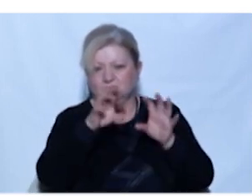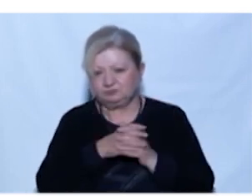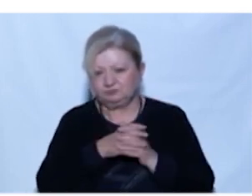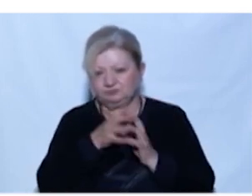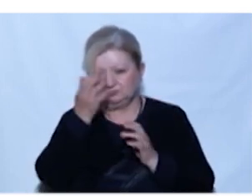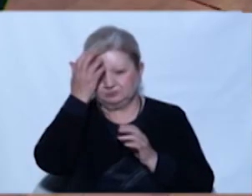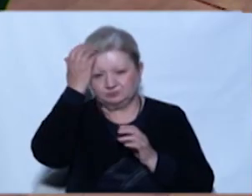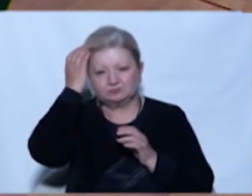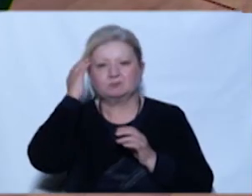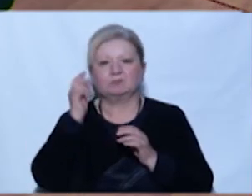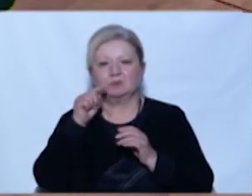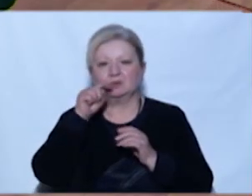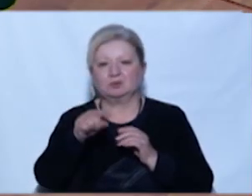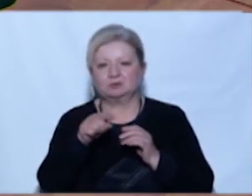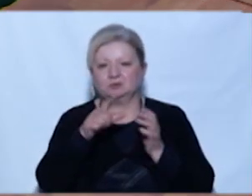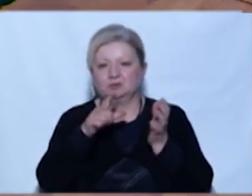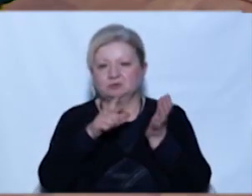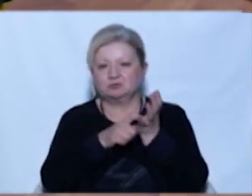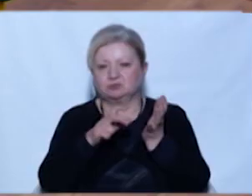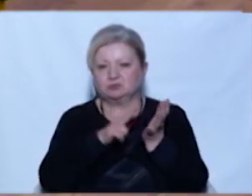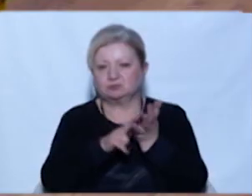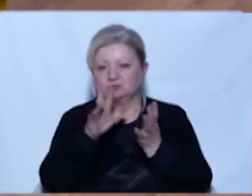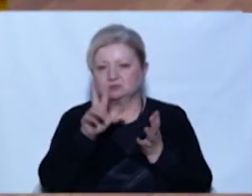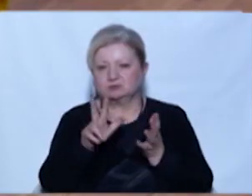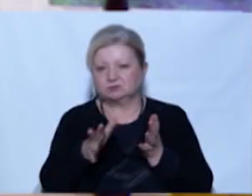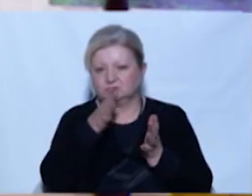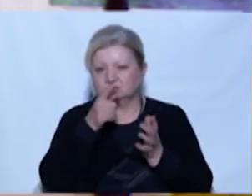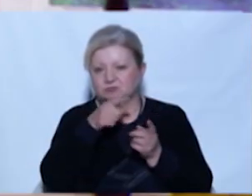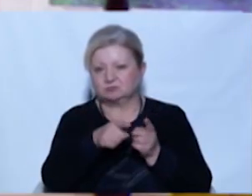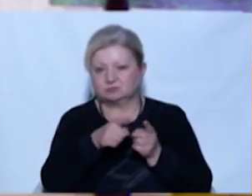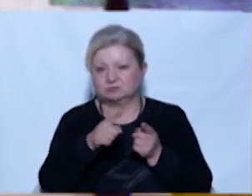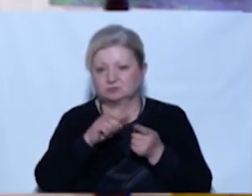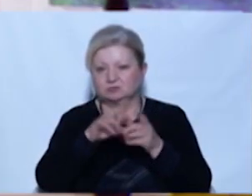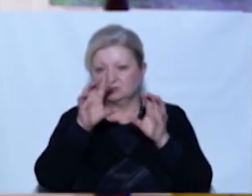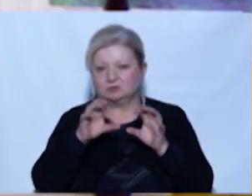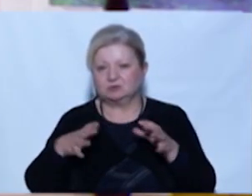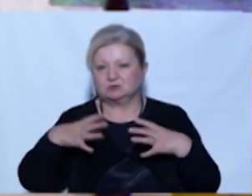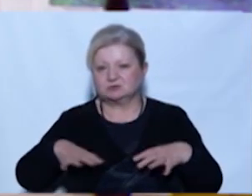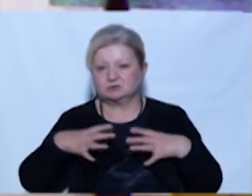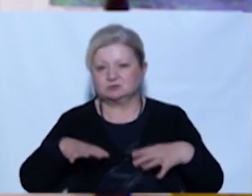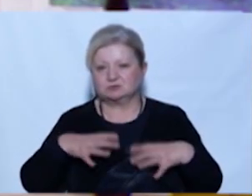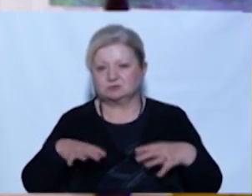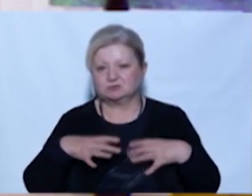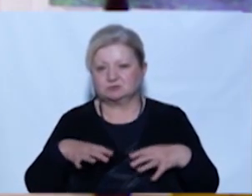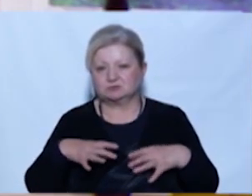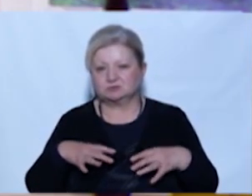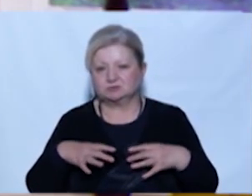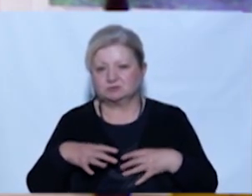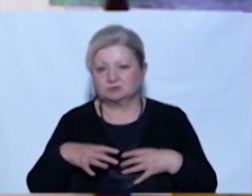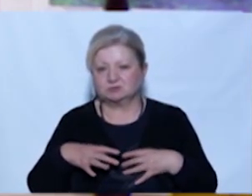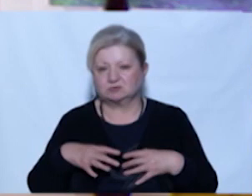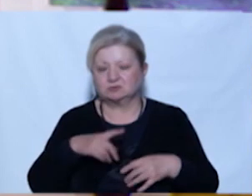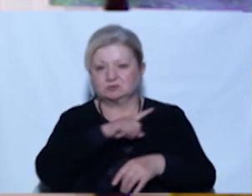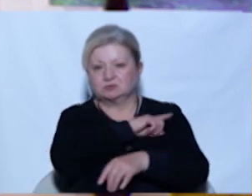მნიშვნელობისა. 1793 წლის ხელშეკრულების წყალობით საქართველო გაძლიერების